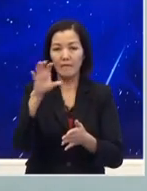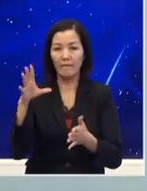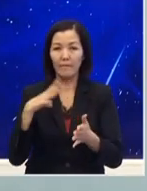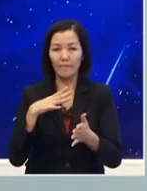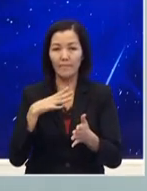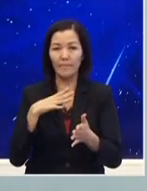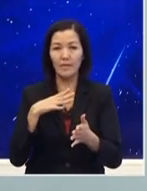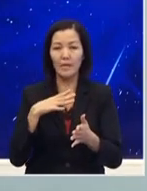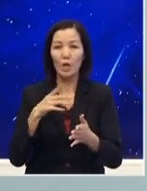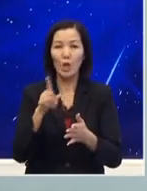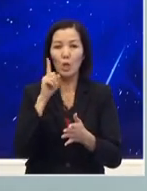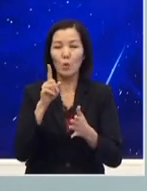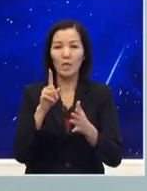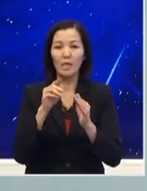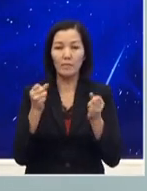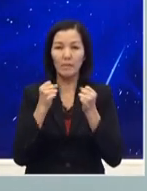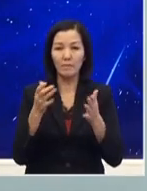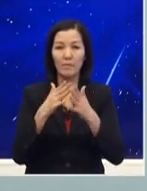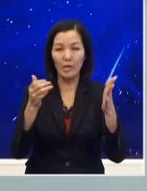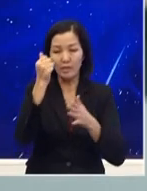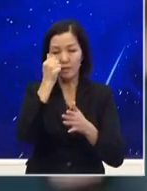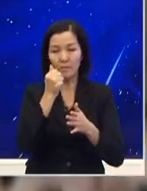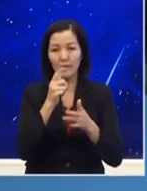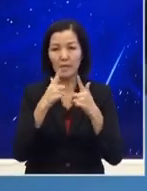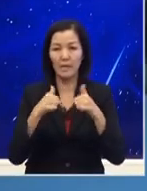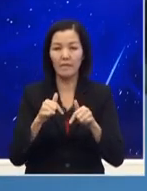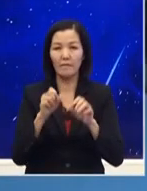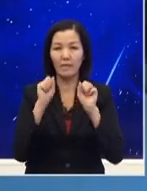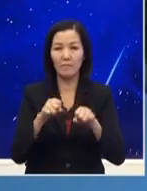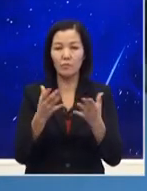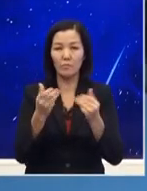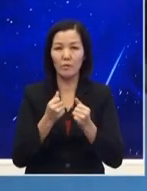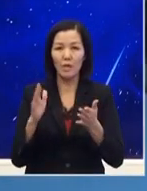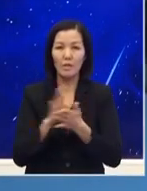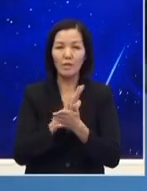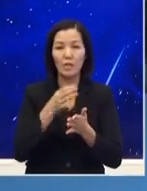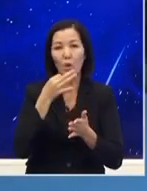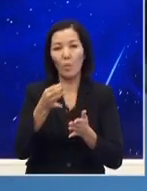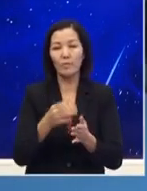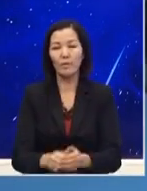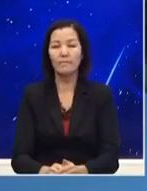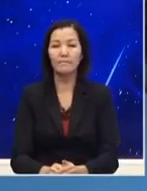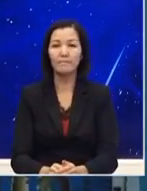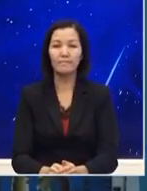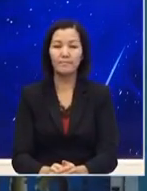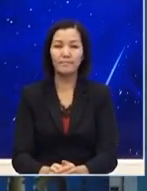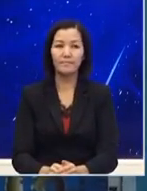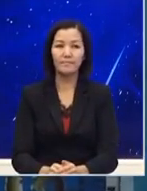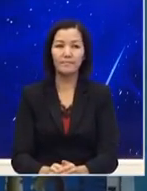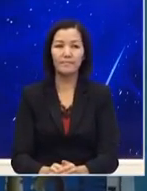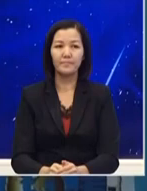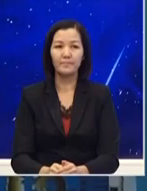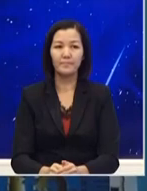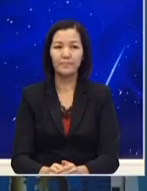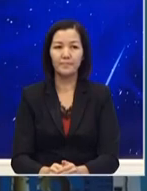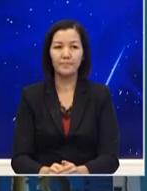кумиром. Также юные спортсмены поблагодарили организаторов за возможность получить бесценный опыт. Аделя Кжаркенова, Ербол Атантелов,